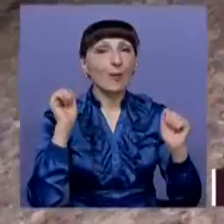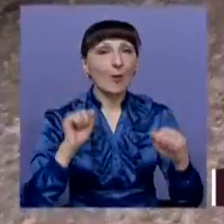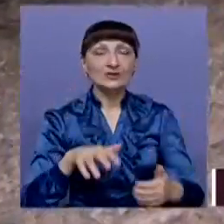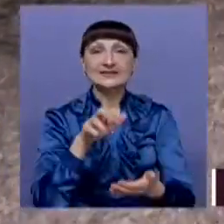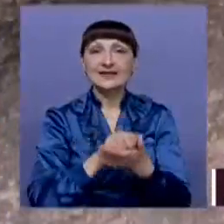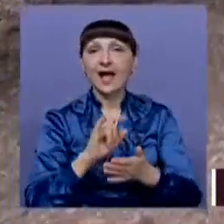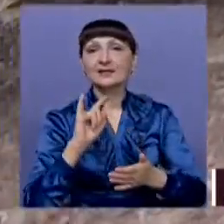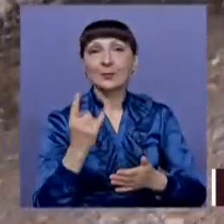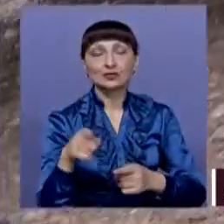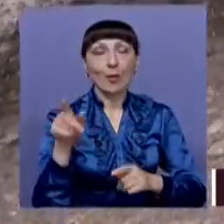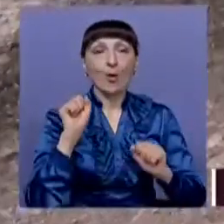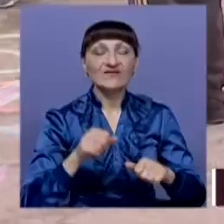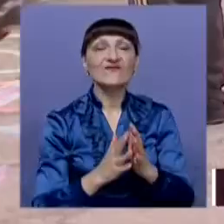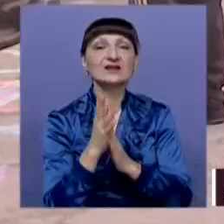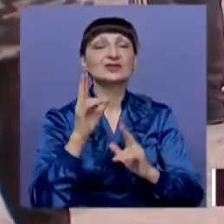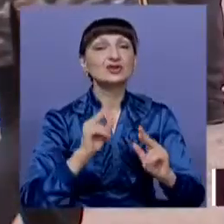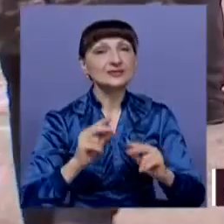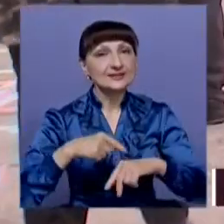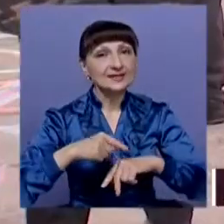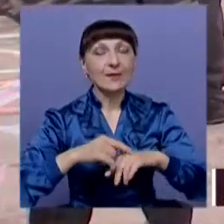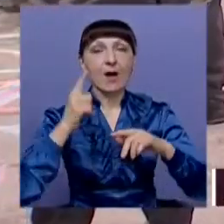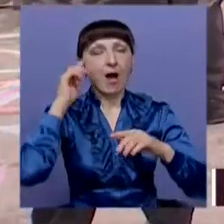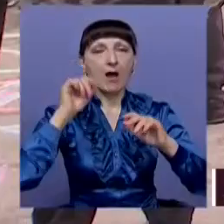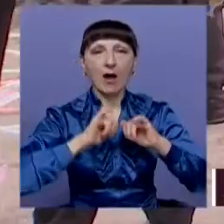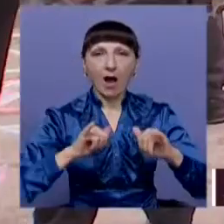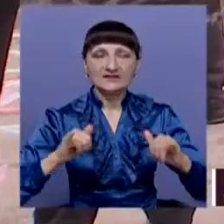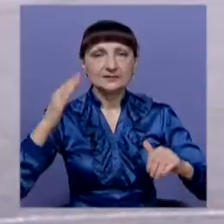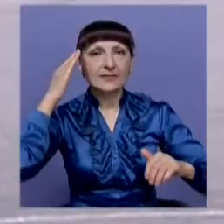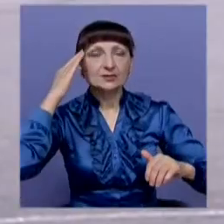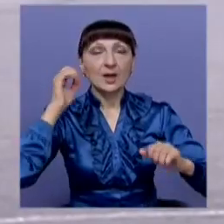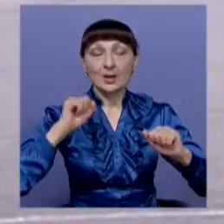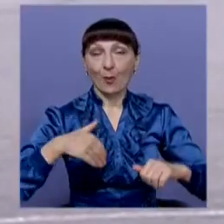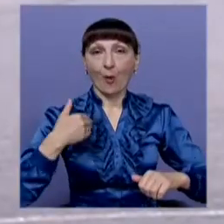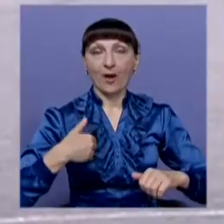занять ребенка, чтобы он вырос счастливым, развитым, способным и стал